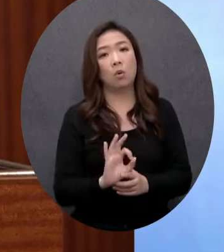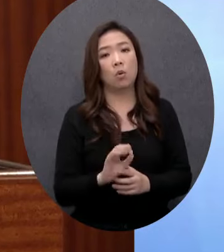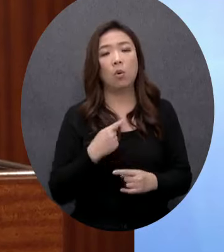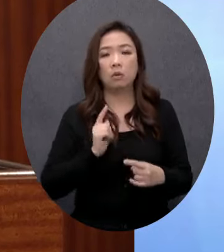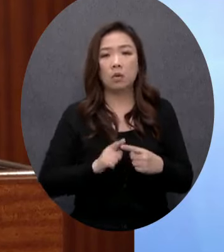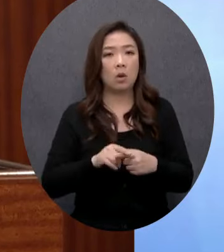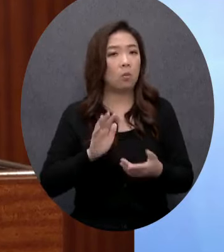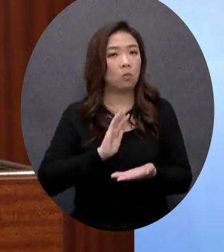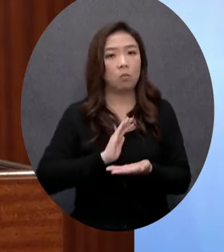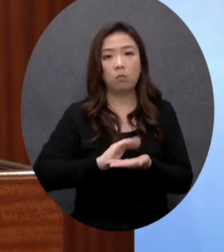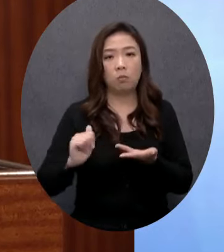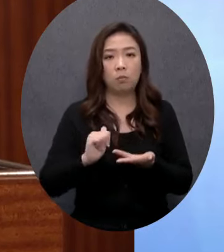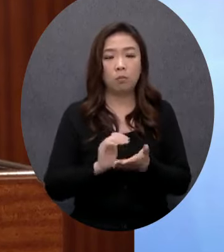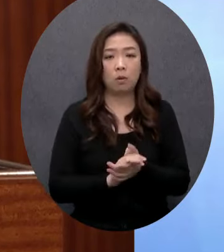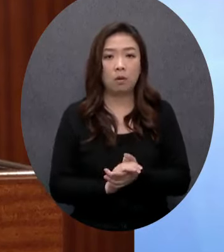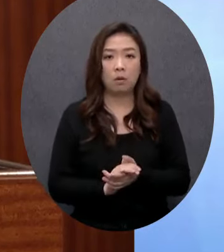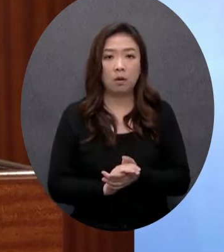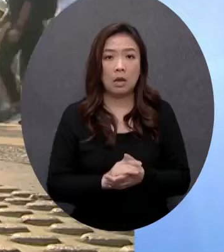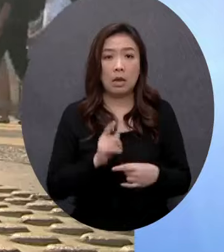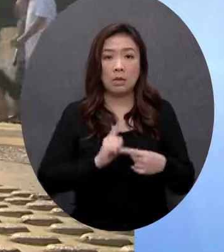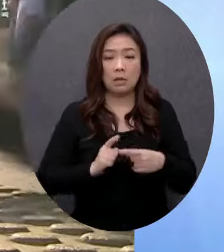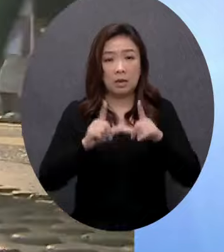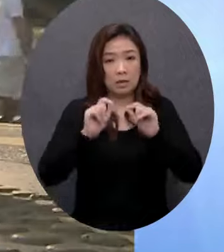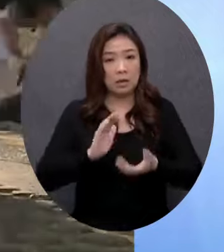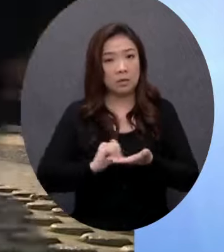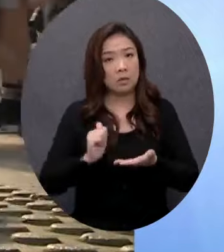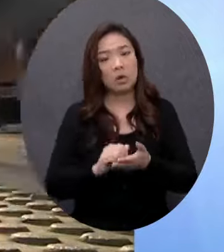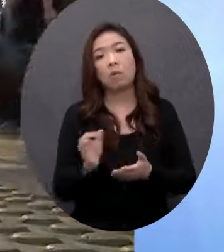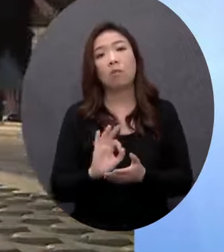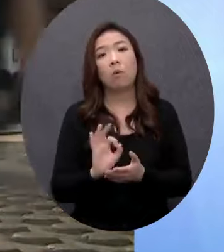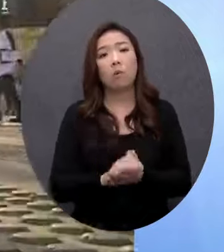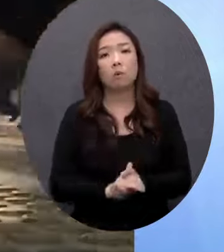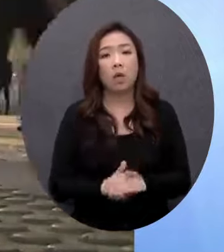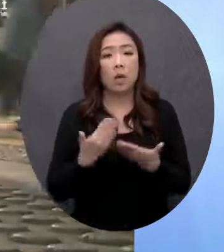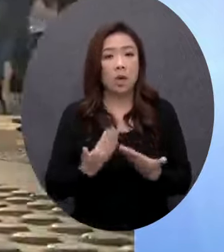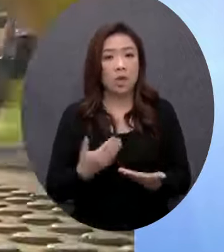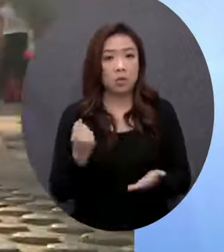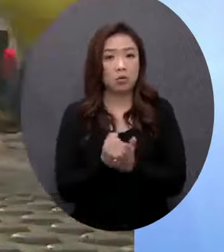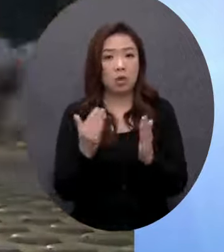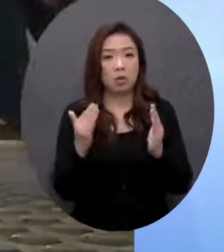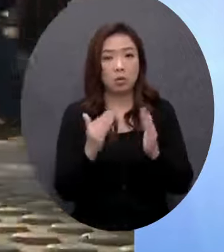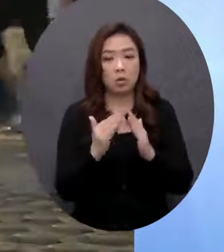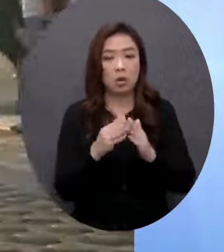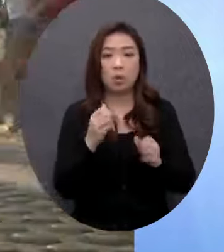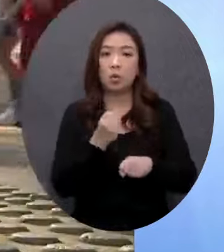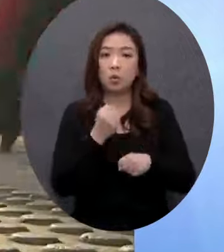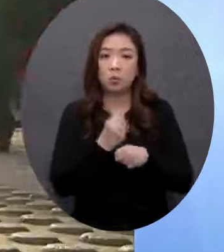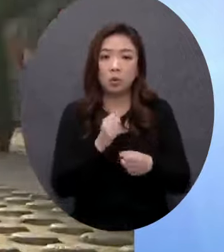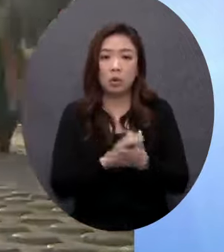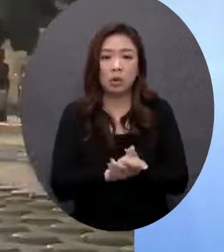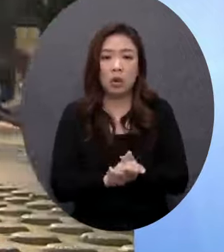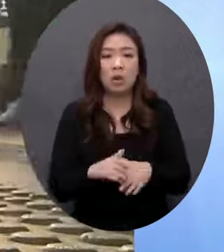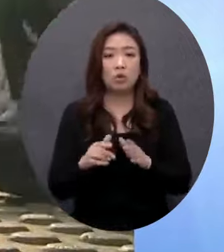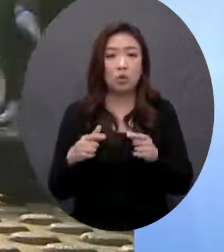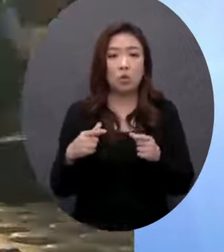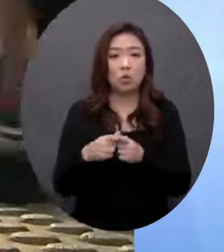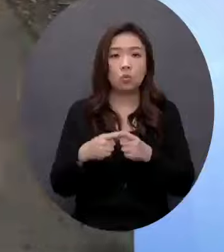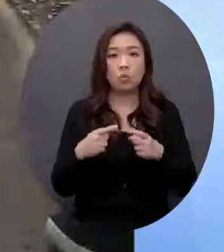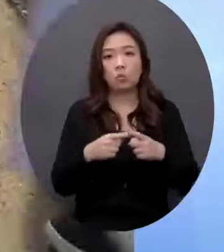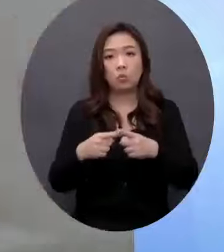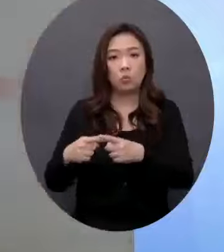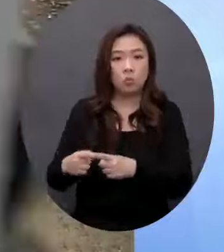晰，亦都没有地方要他需要澄清。我觉得呢，现在注册局的工作呢，就很明显是置公众利益于不